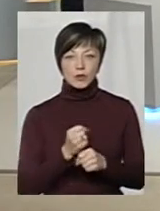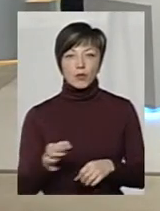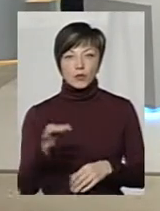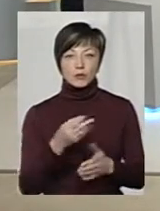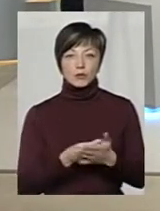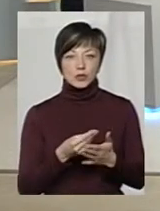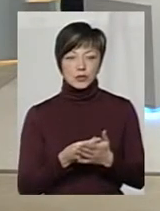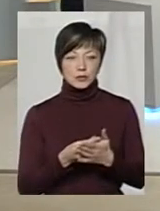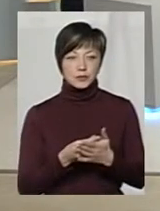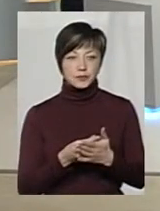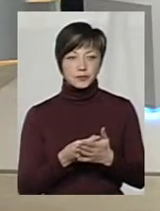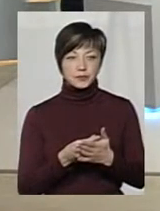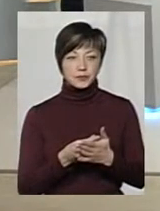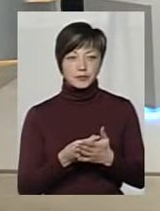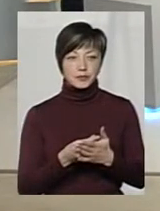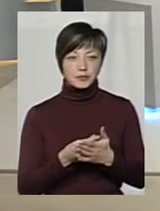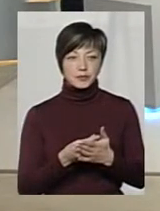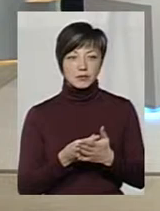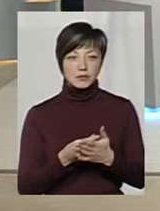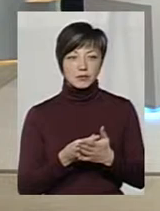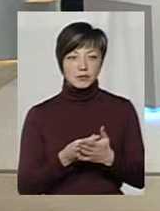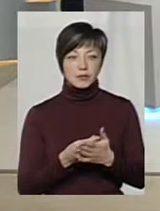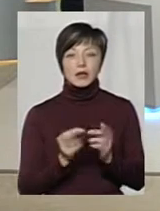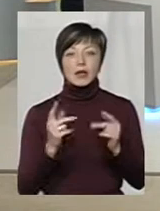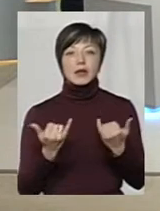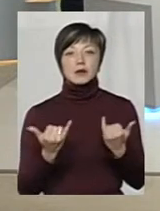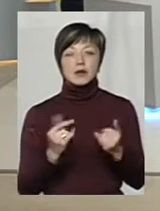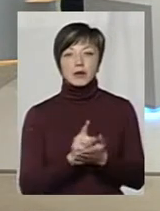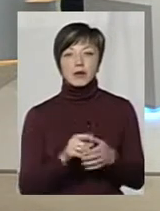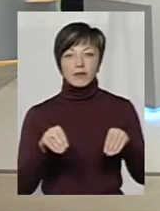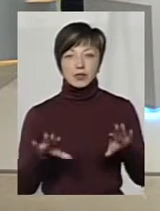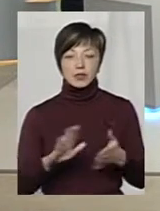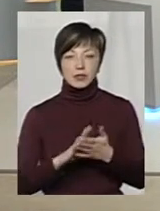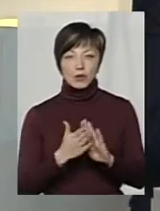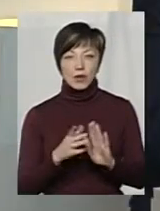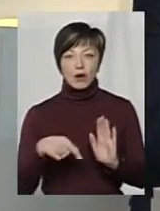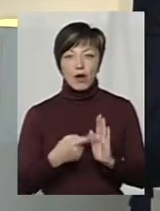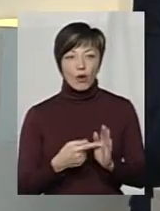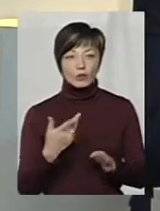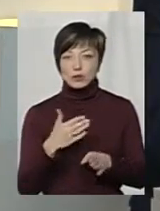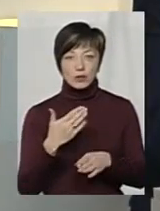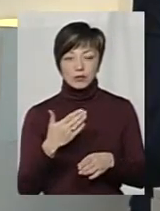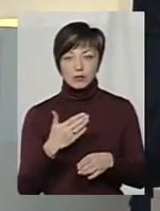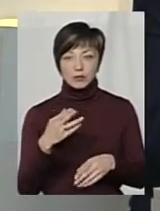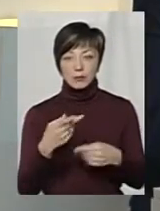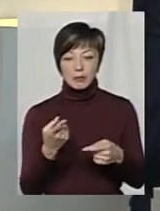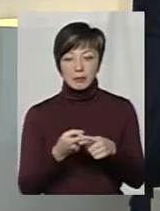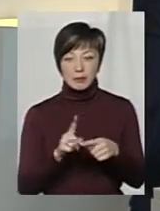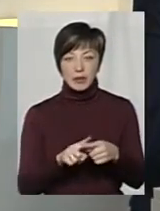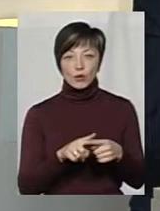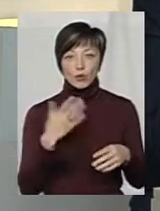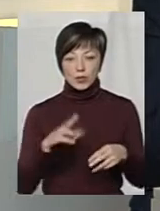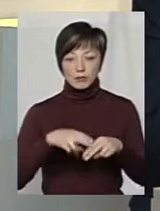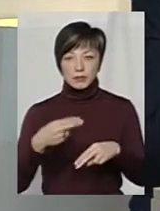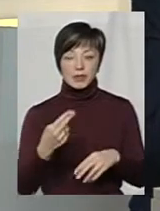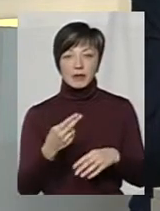бюджету перерозподілити. І як же тепер має вирішитися ця ситуація? Вона вже практично вирішена. Ми закрили дефіцит. Разом з